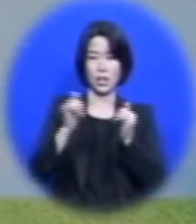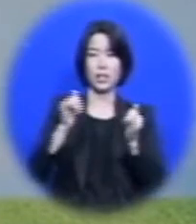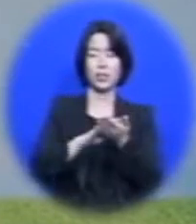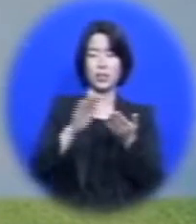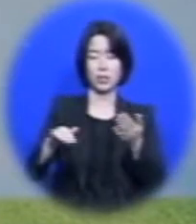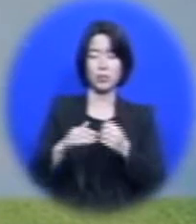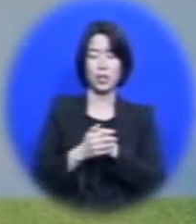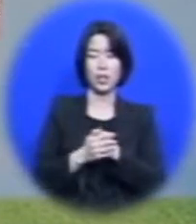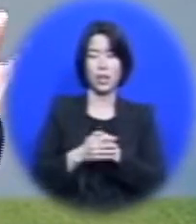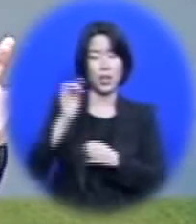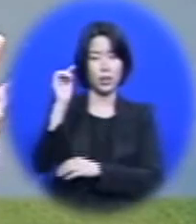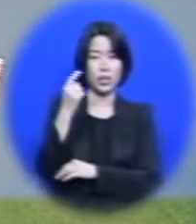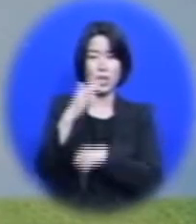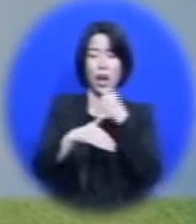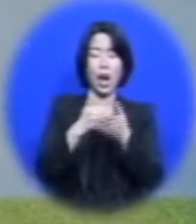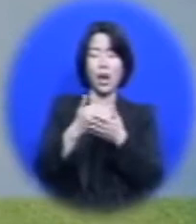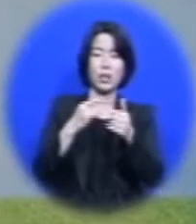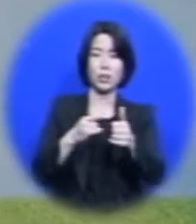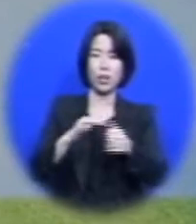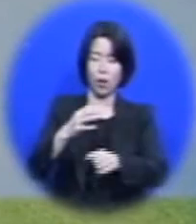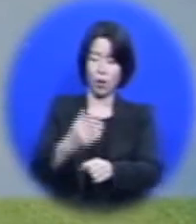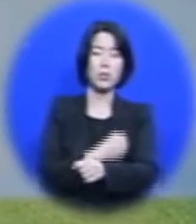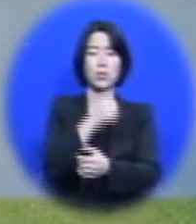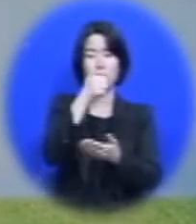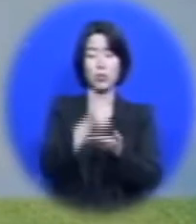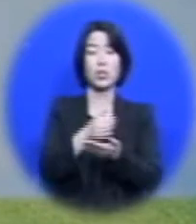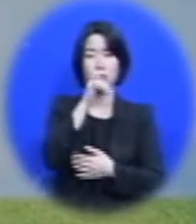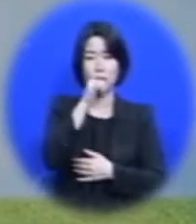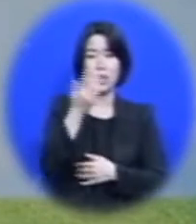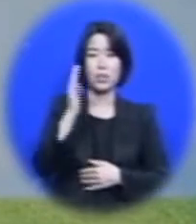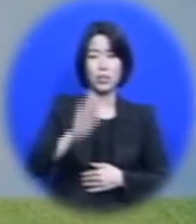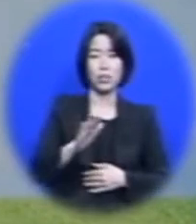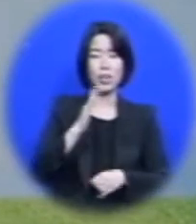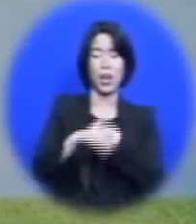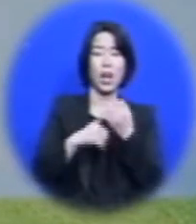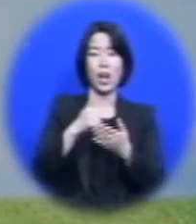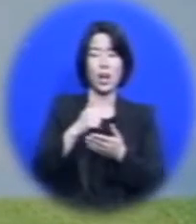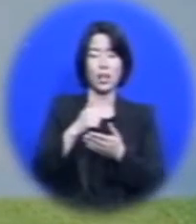다윗은 하나님께 엄청난 죄를 지었습니다. 그런데